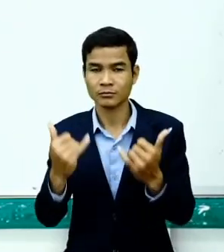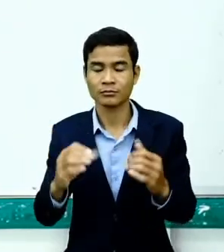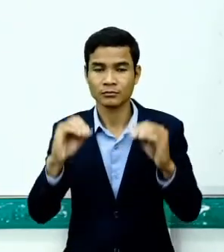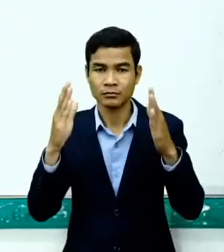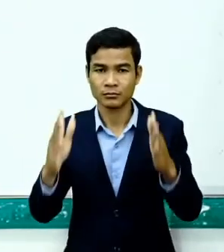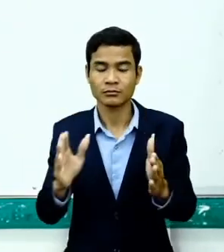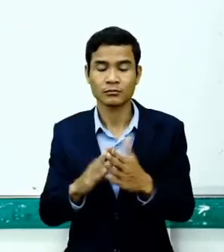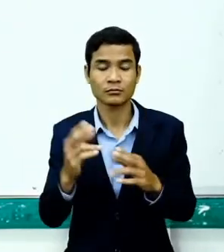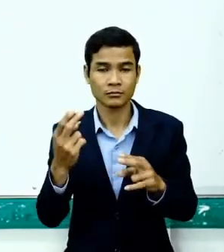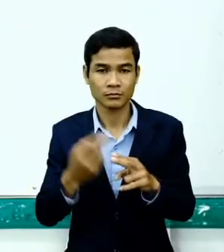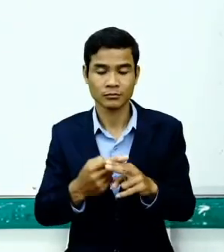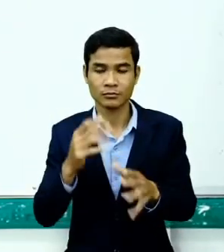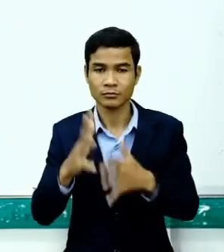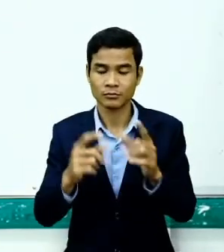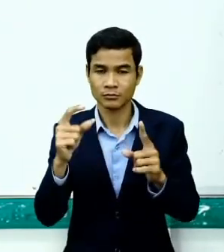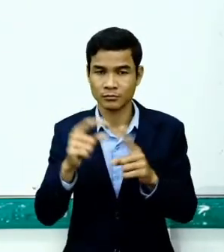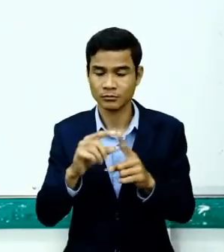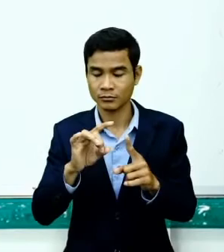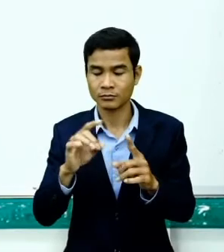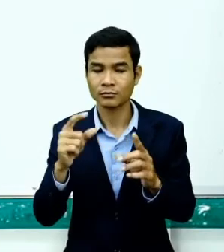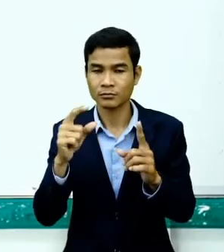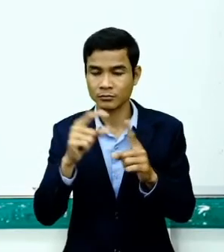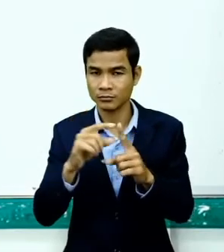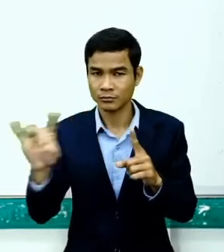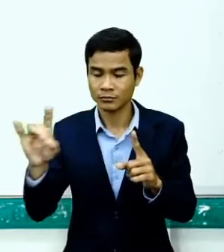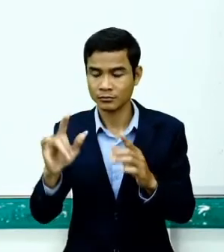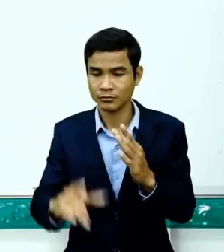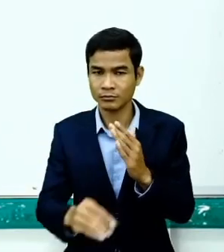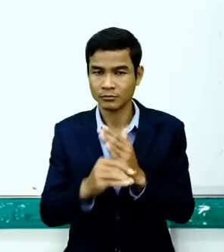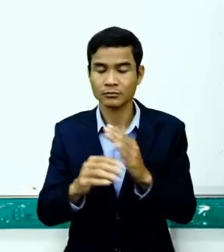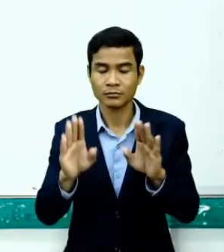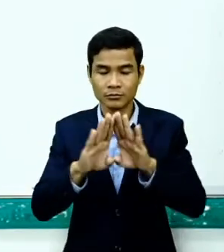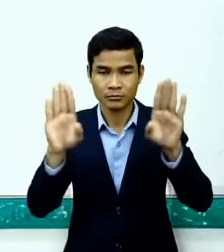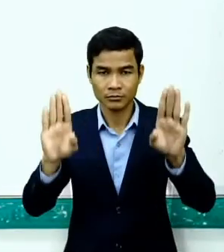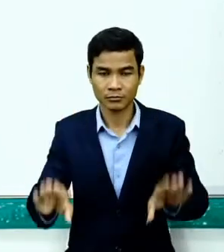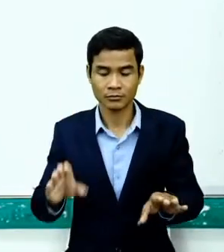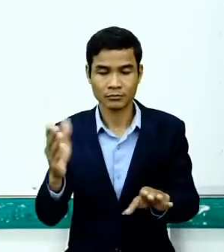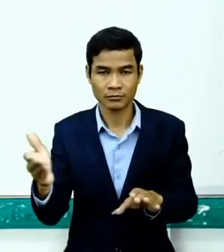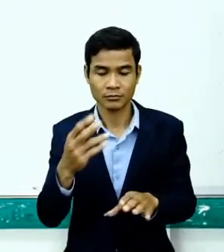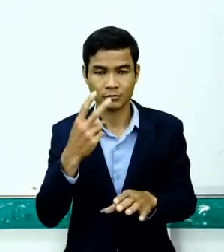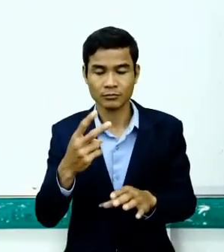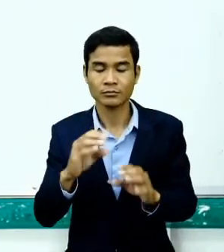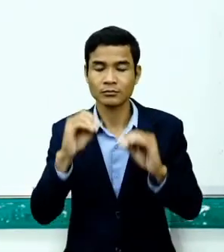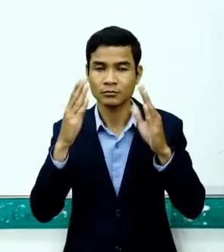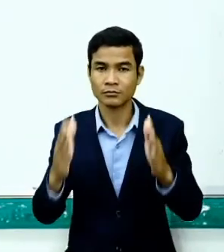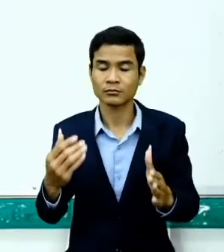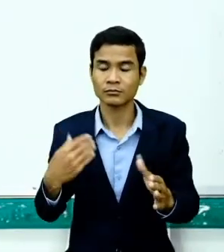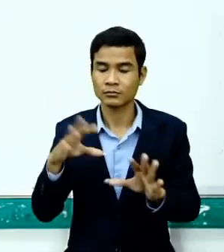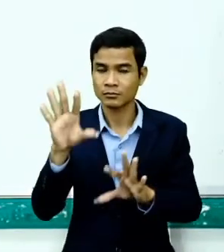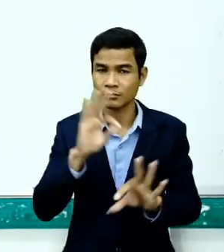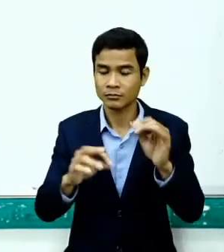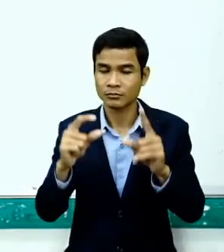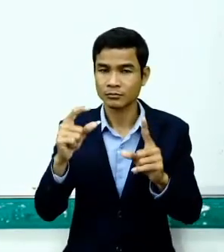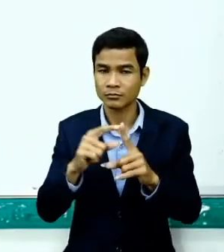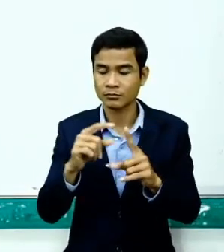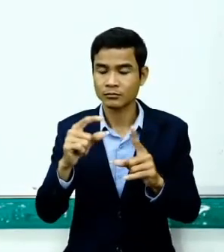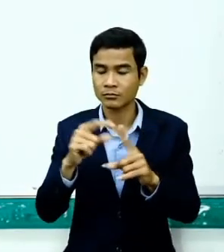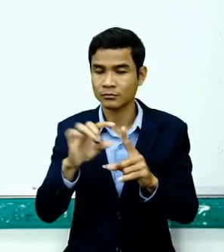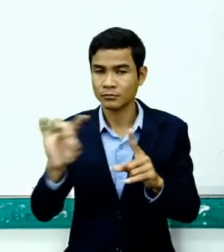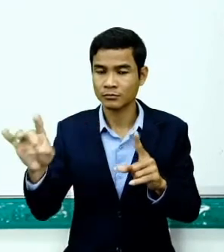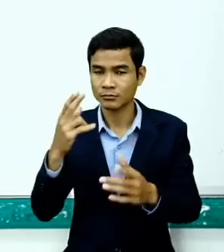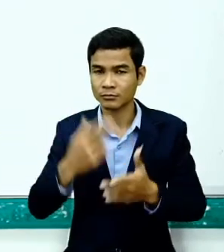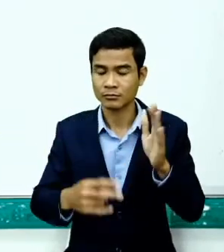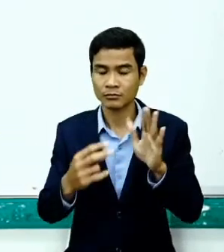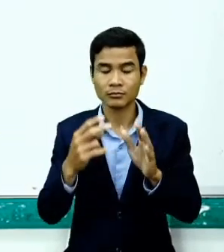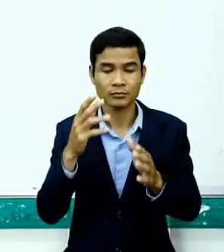កូនកូនទៅវឹកហាត់អានព្យាងបន្ថែមទៀតគឺការអានព្យាងនៅលើក្តារខៀនចាតើអ្នកគ្រូនឹងជ្រើសរើសព្យាងអ្វីខ្លះយកមកឲ្យកូនកូន